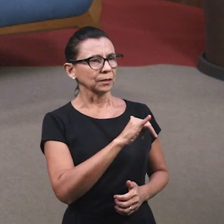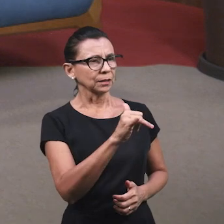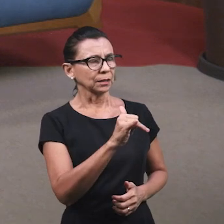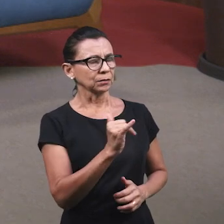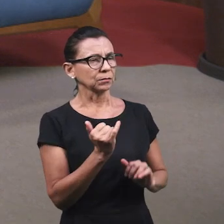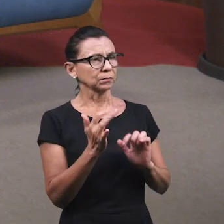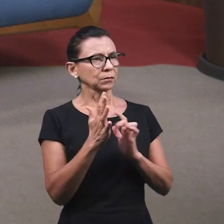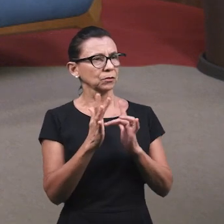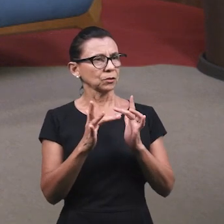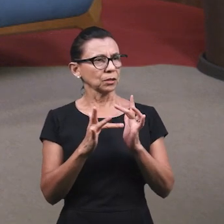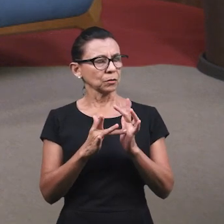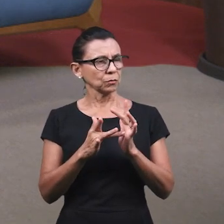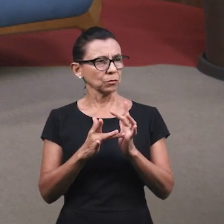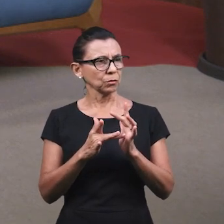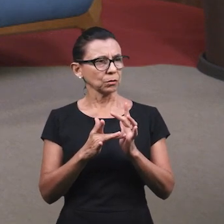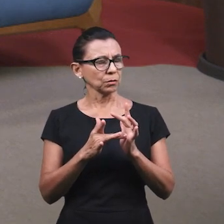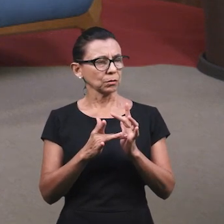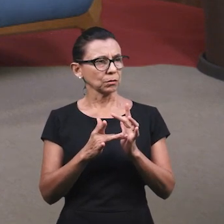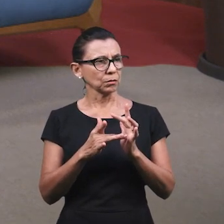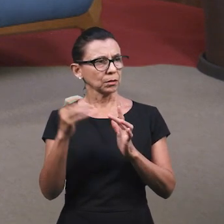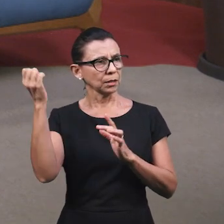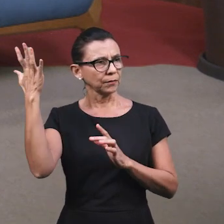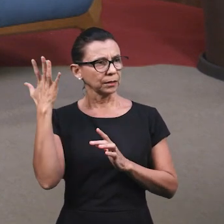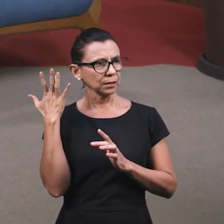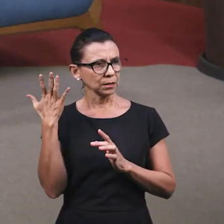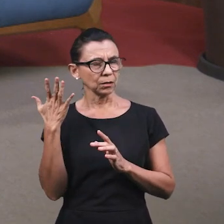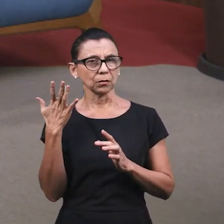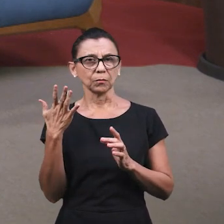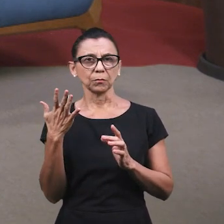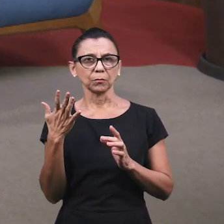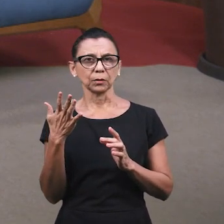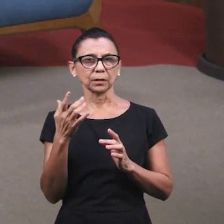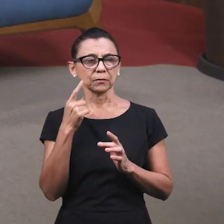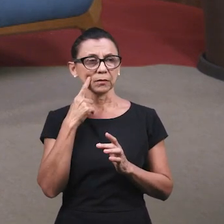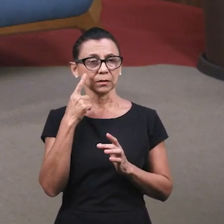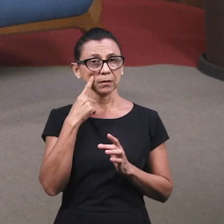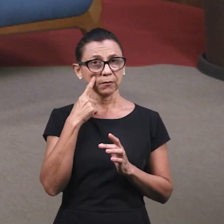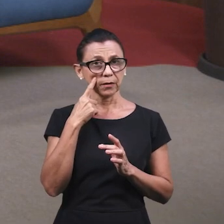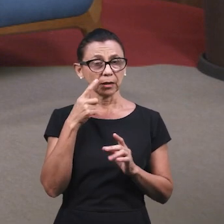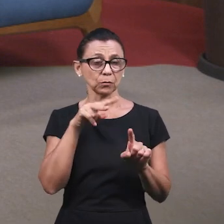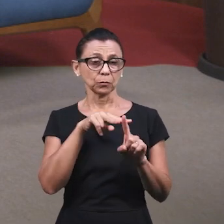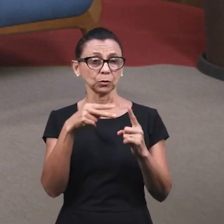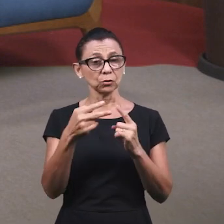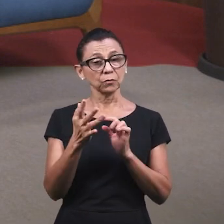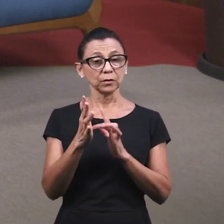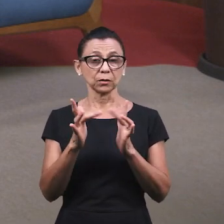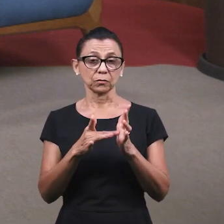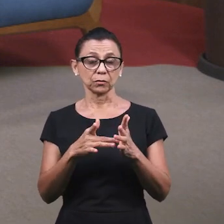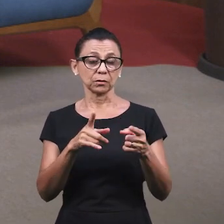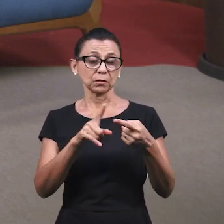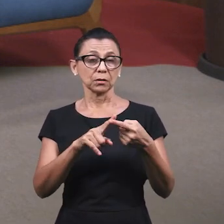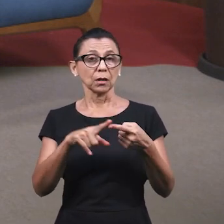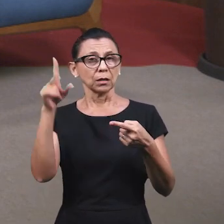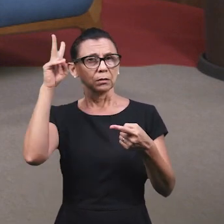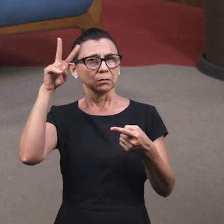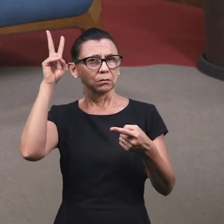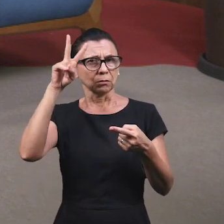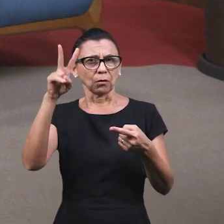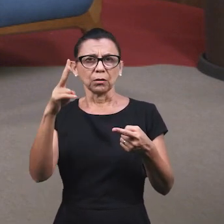Jésus, le mystère, pas Jésus historique. Vous avez très bien mis Jésus historique et culturel. Il suffit de